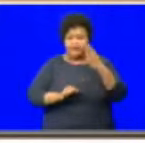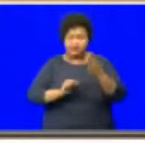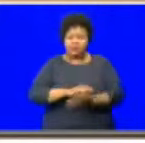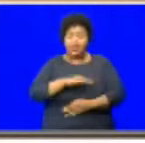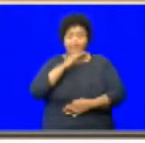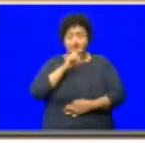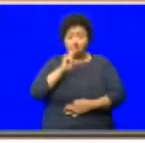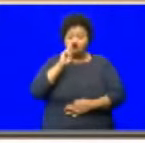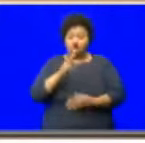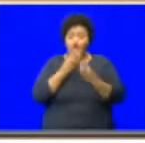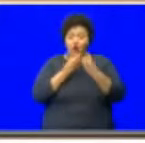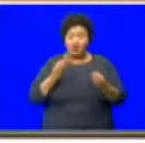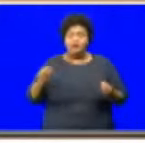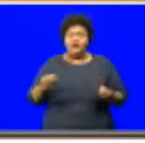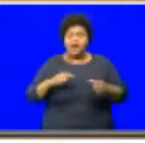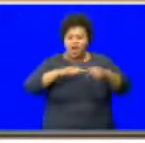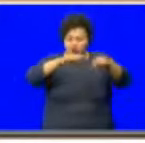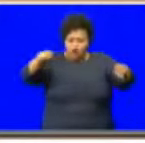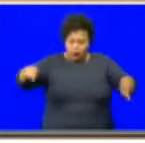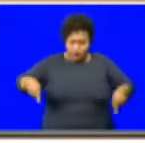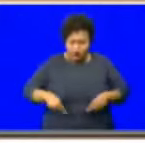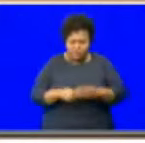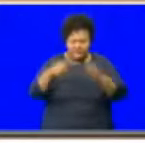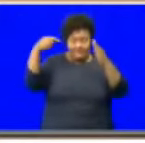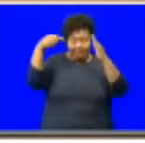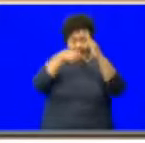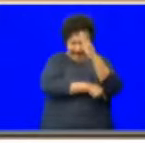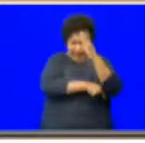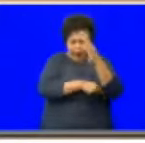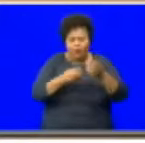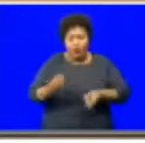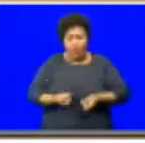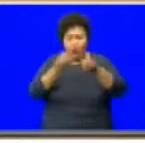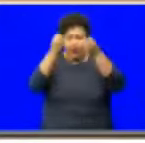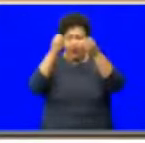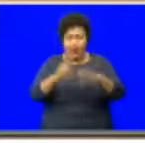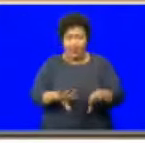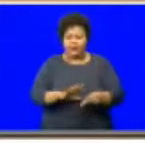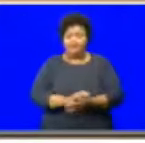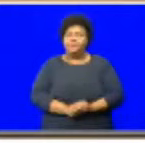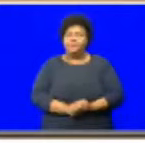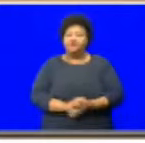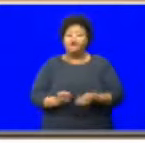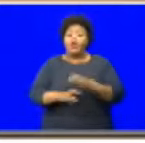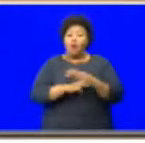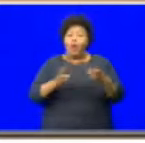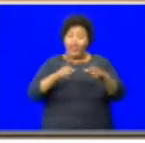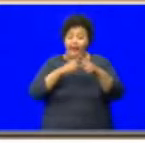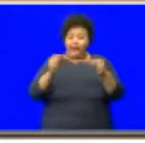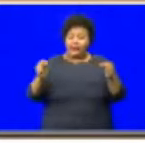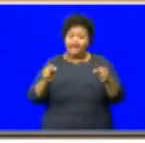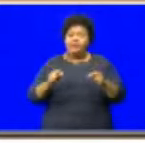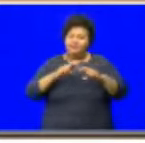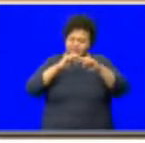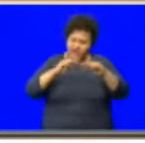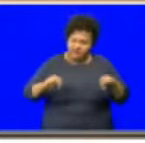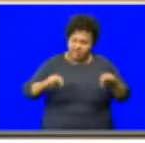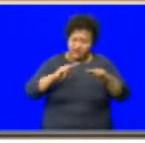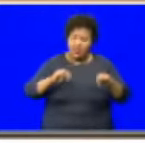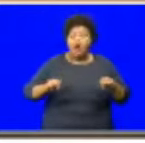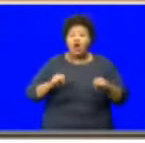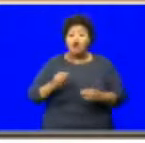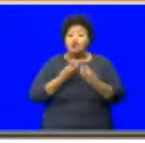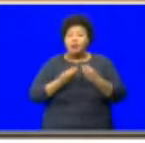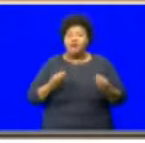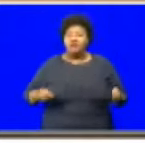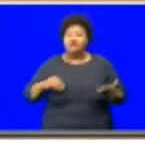ke besikhona lapho kulemela sonfo yonke sifuna labo banifana lebagcine batholakala ke itolo khona lapho kuleto tihoshi